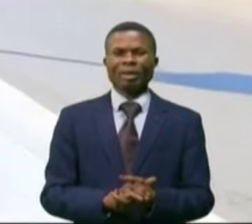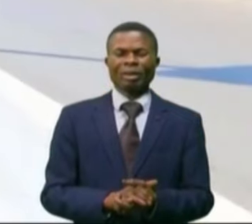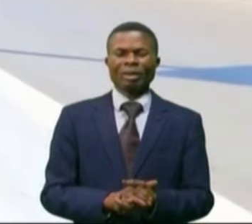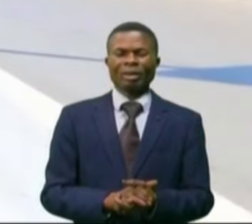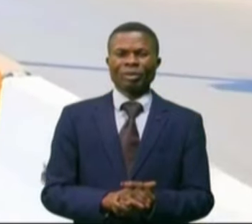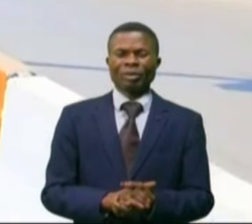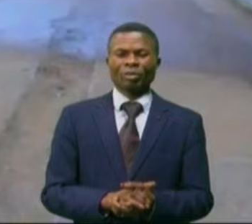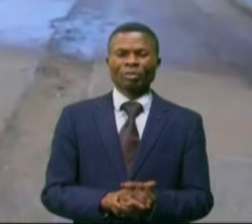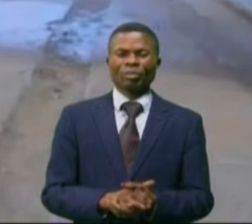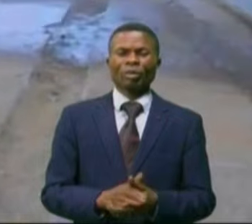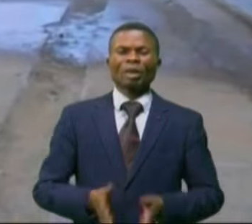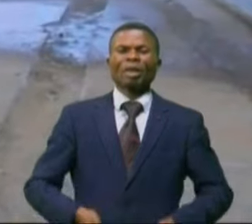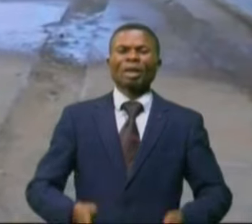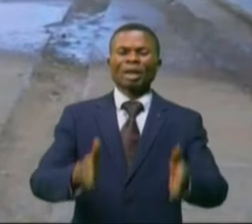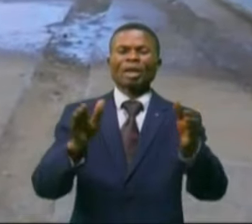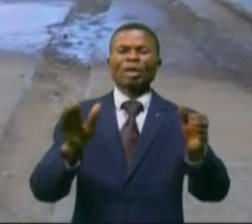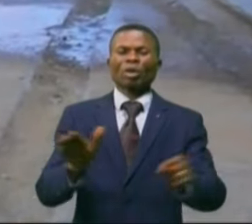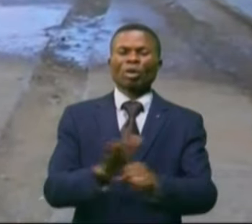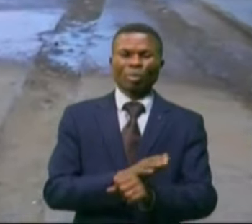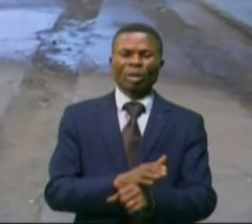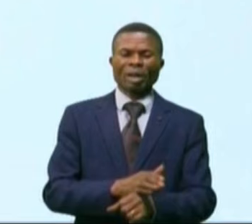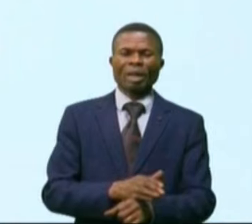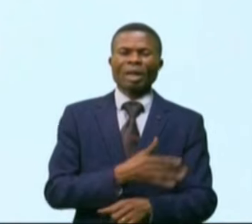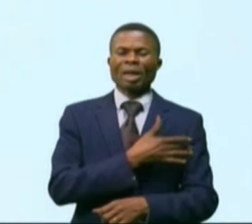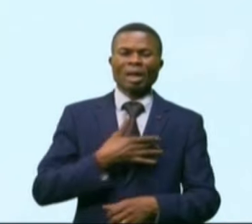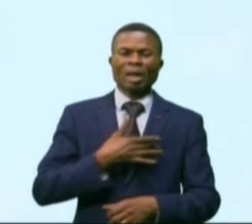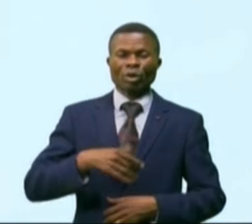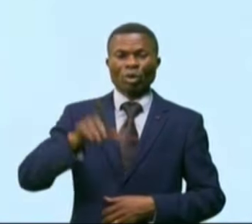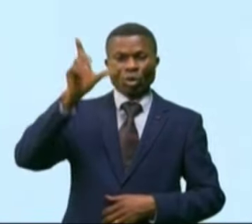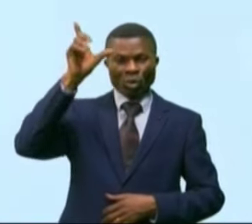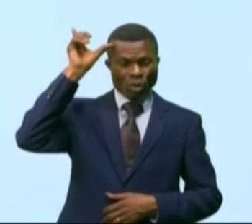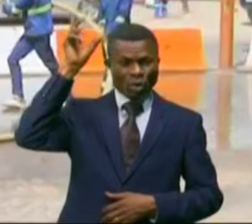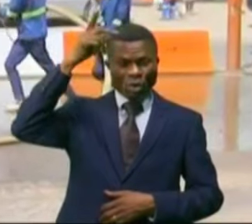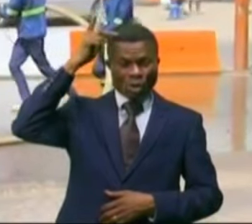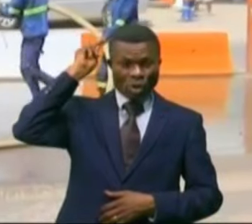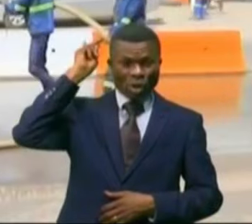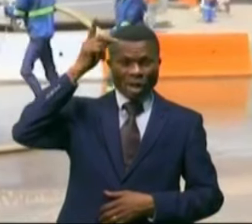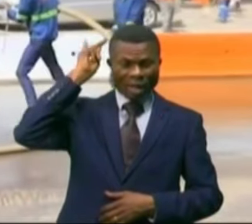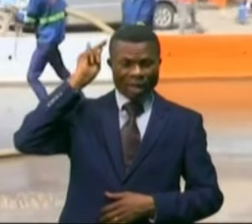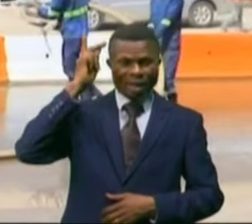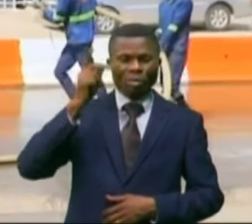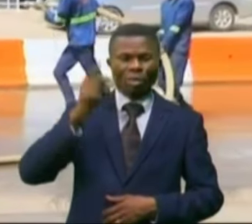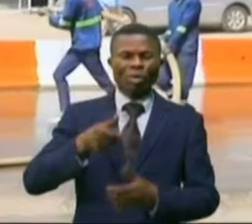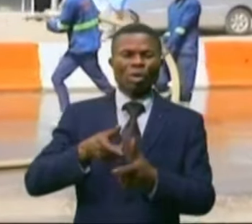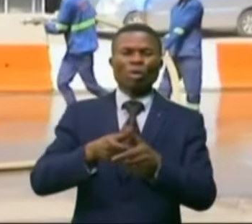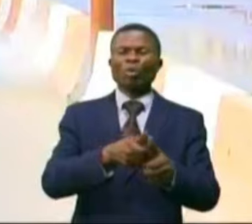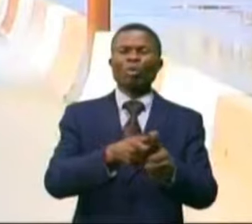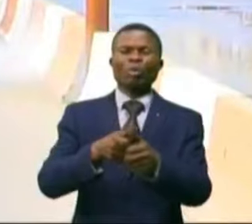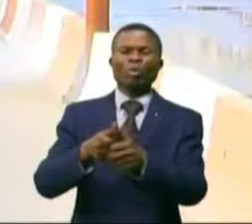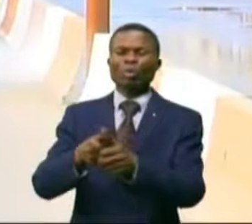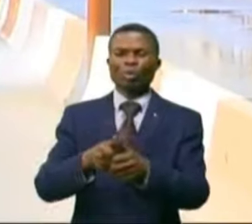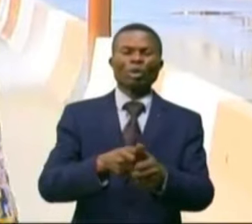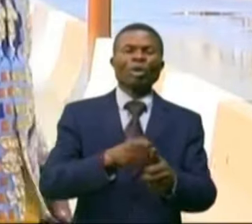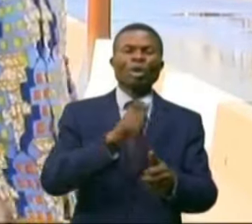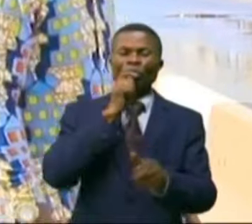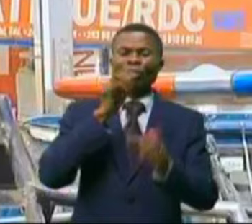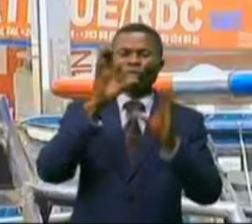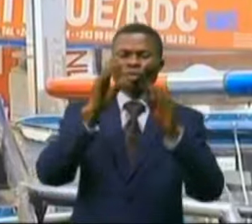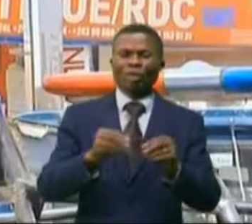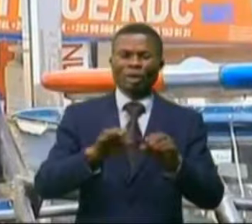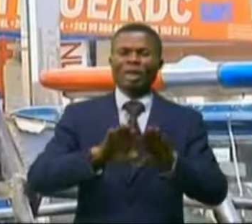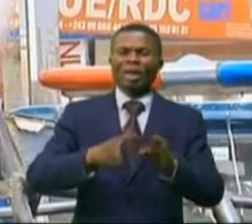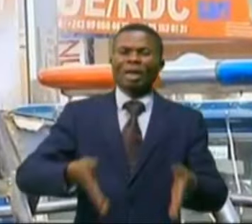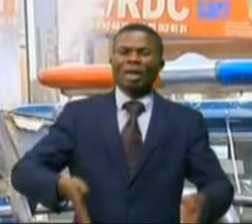Toute la chaussée Laurent-Désiré Kabila a été prise d'assaut par les sapeurs-pompiers pour nettoyer la voirie, les séparateurs,